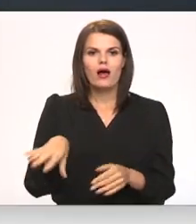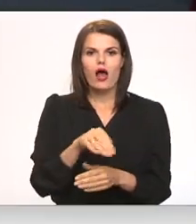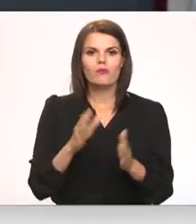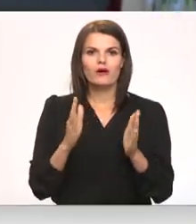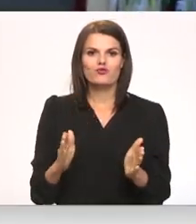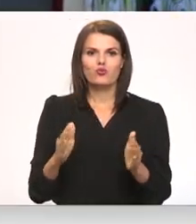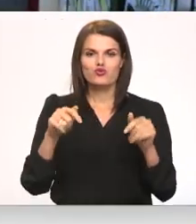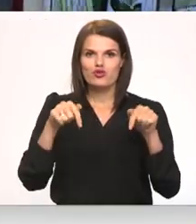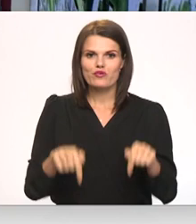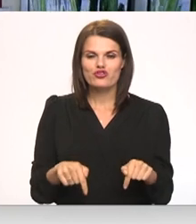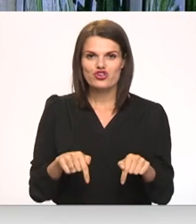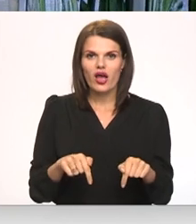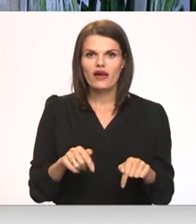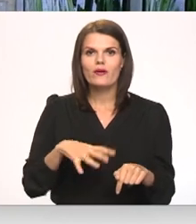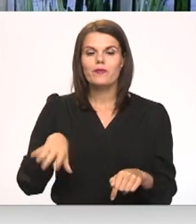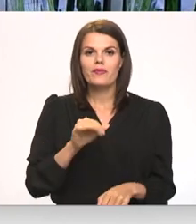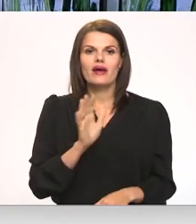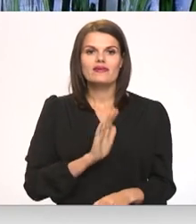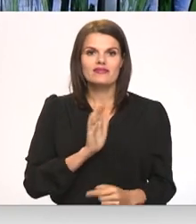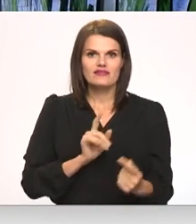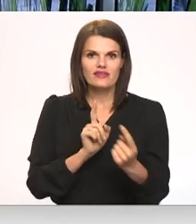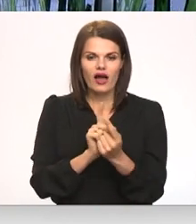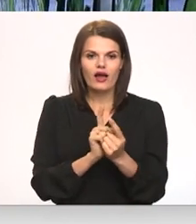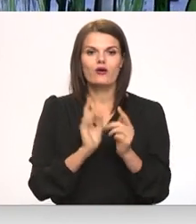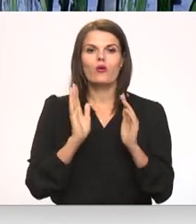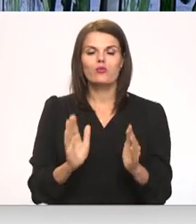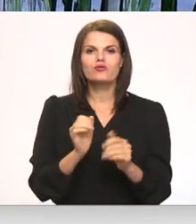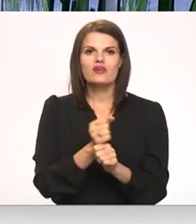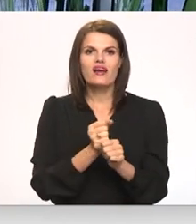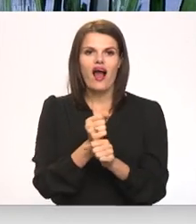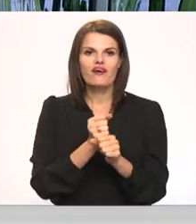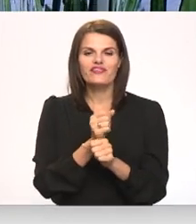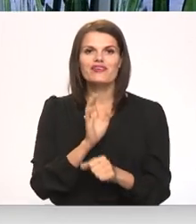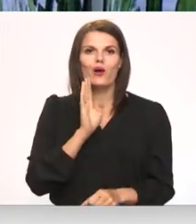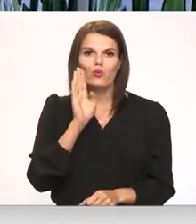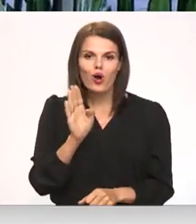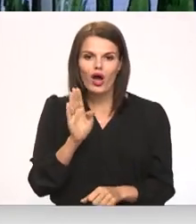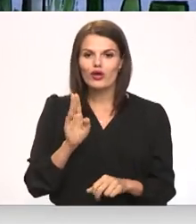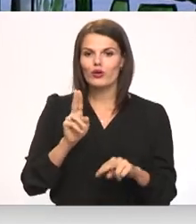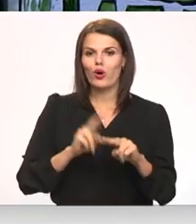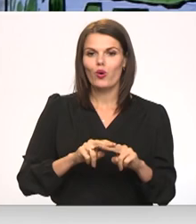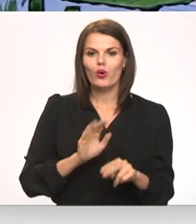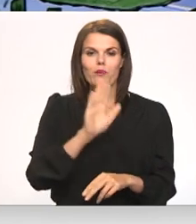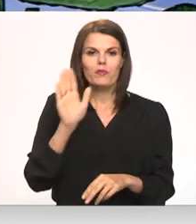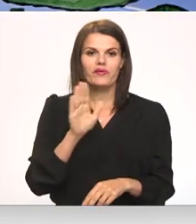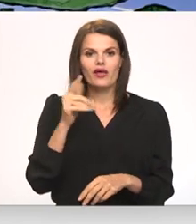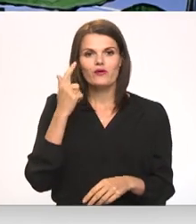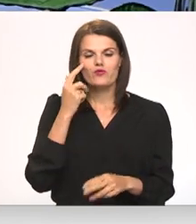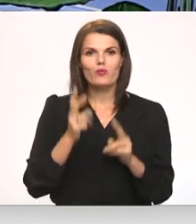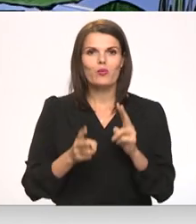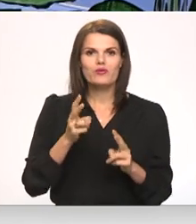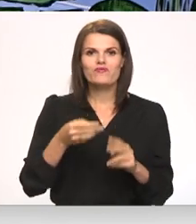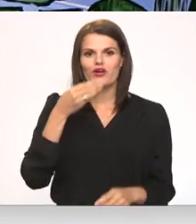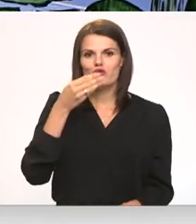jā. Tad mēs sagaidīsim, mums būs kafija no rīta, un pa dienu mēs domājam uzvārīt